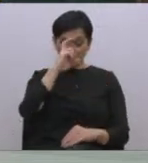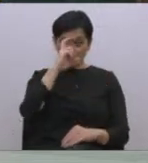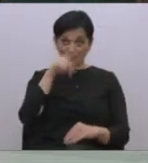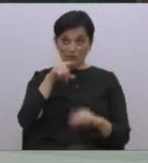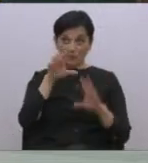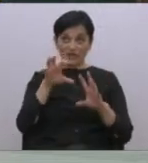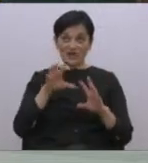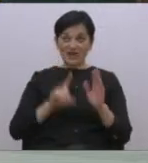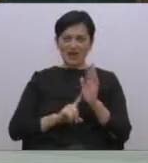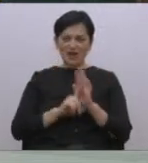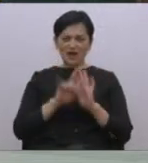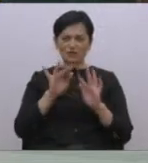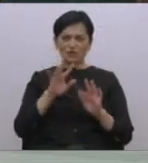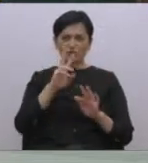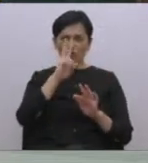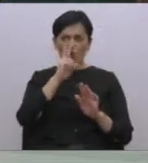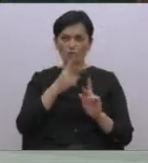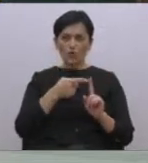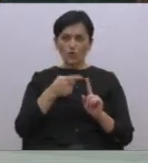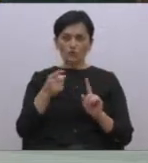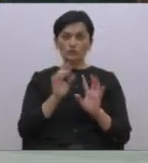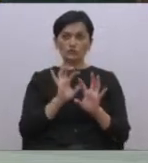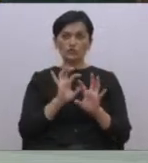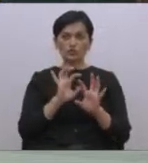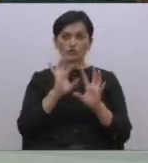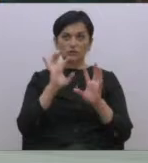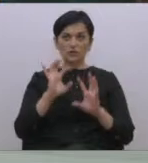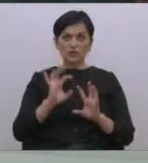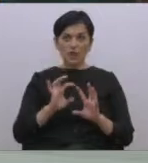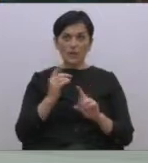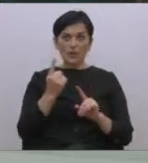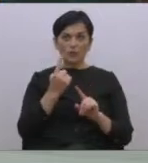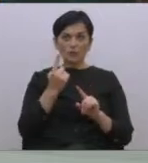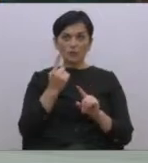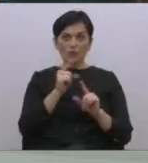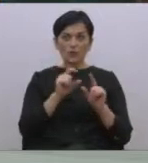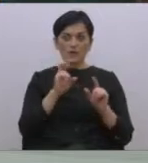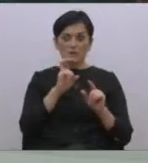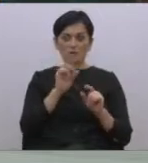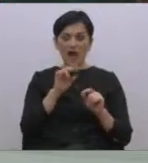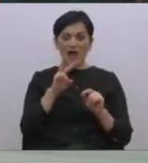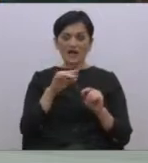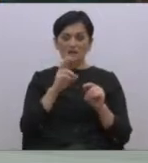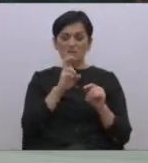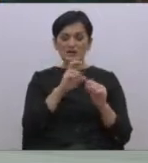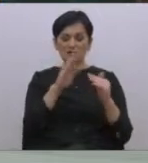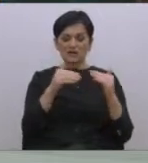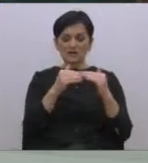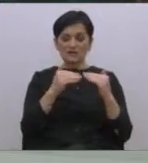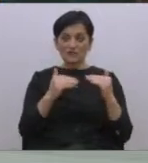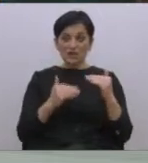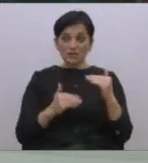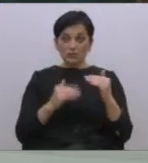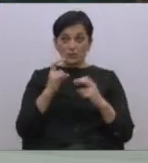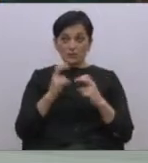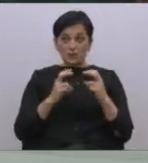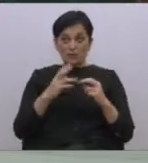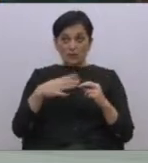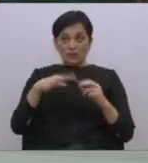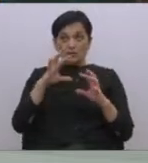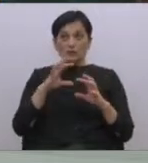კანონის ამოქმედებიდან 2 თვის ვადაში უზრუნველყოს ამ კანონის პირველი მუხლის ბანიქვე პუნქტით გათვალისწინებული მეწარმეთ შესახებ საქართველოს